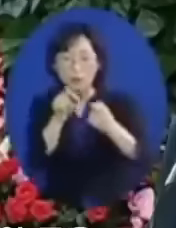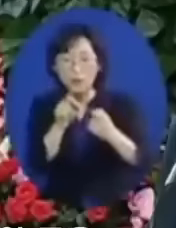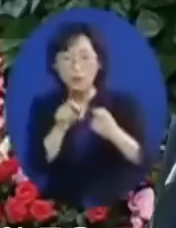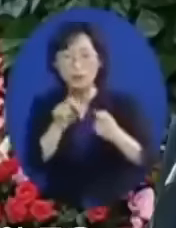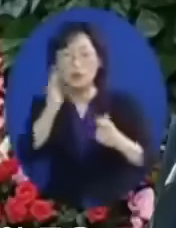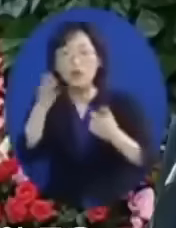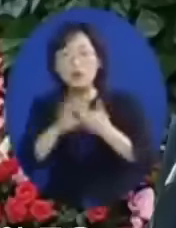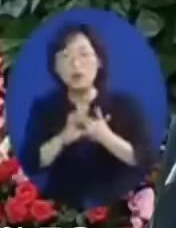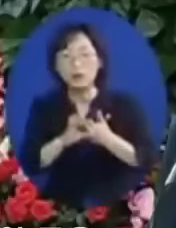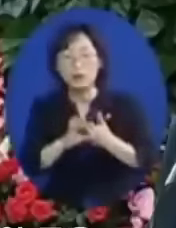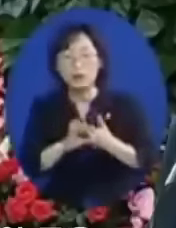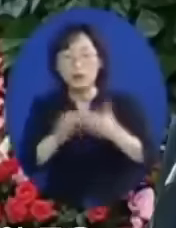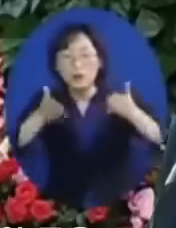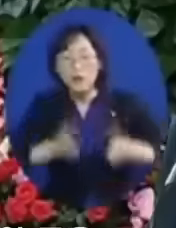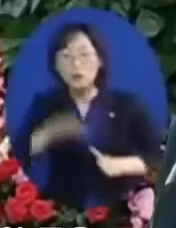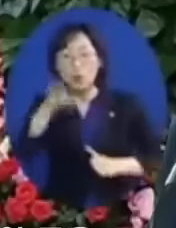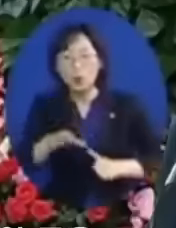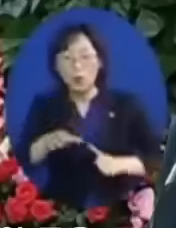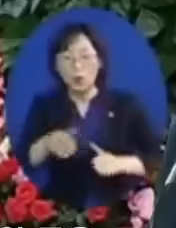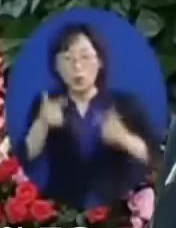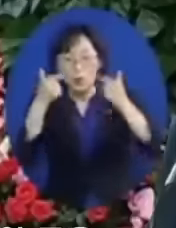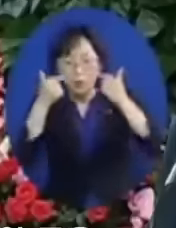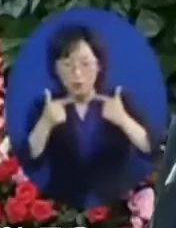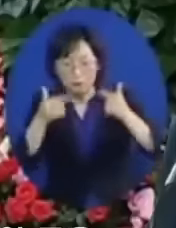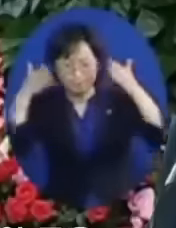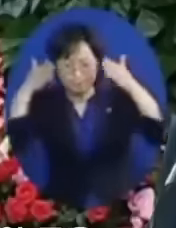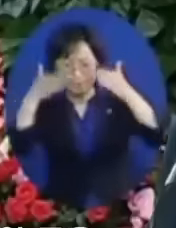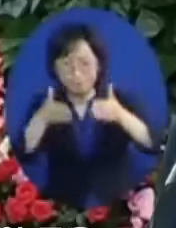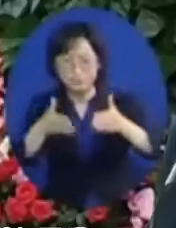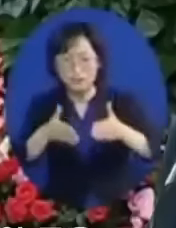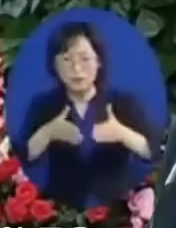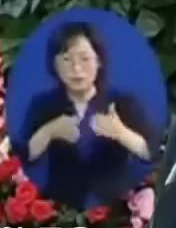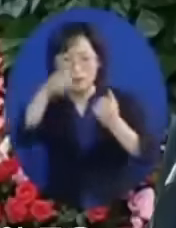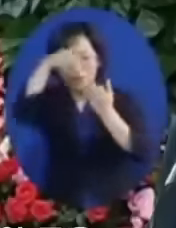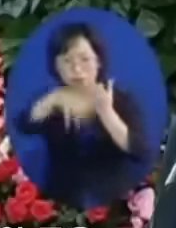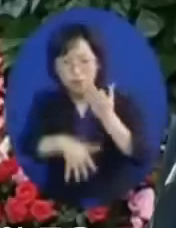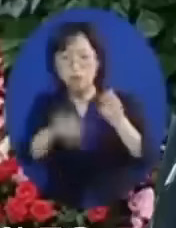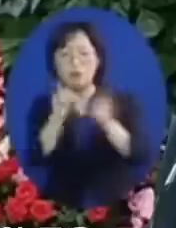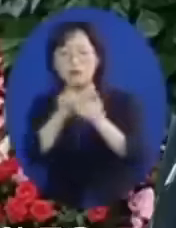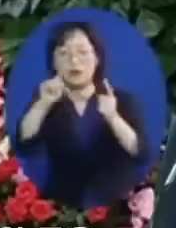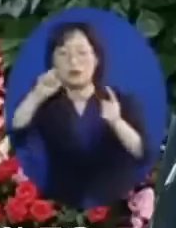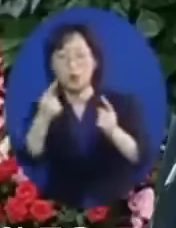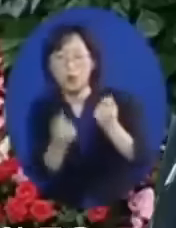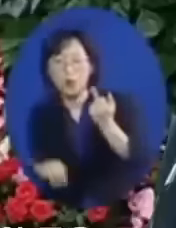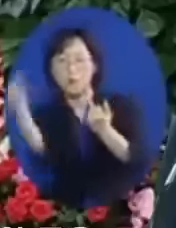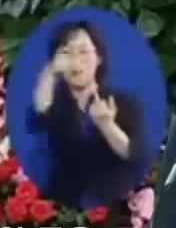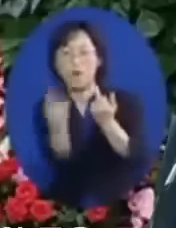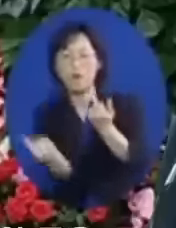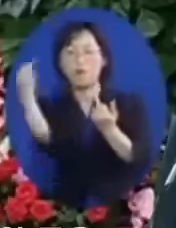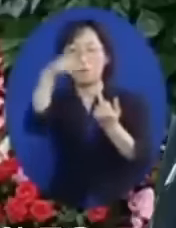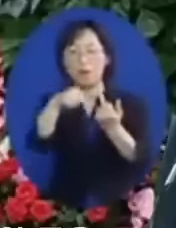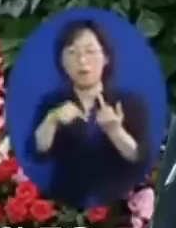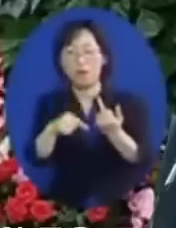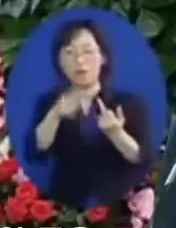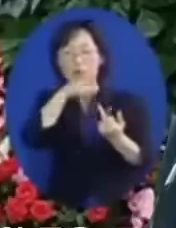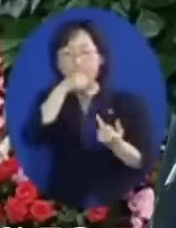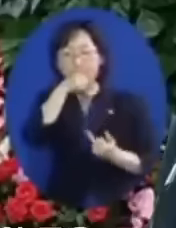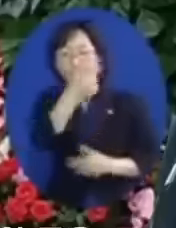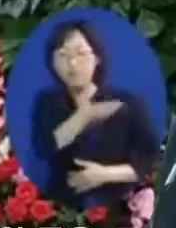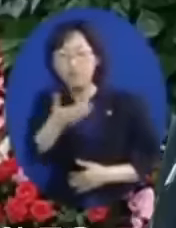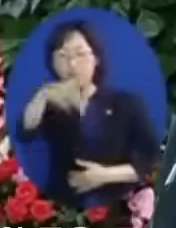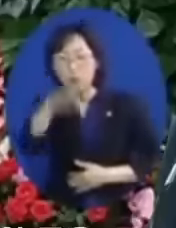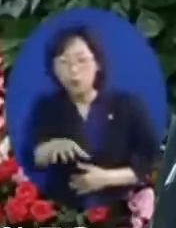정확히 찾아오는데 폭포를 만나도 포기하지 않고 뛰어오릅니다. 그러다 보니 막상 태어난 강으로 돌아왔을 때는